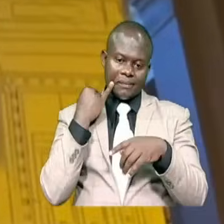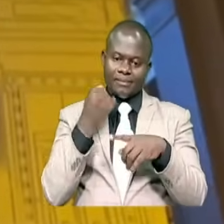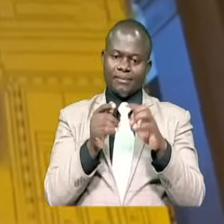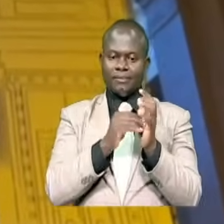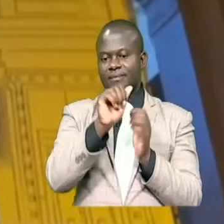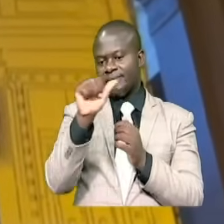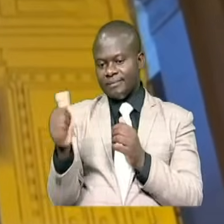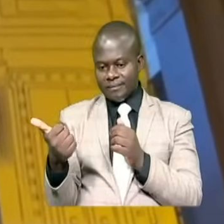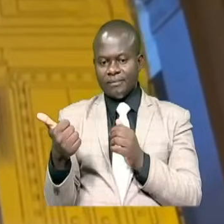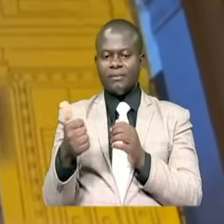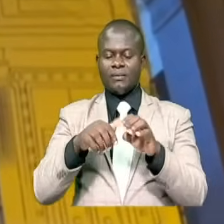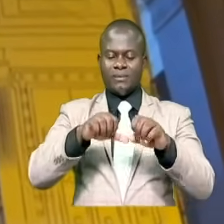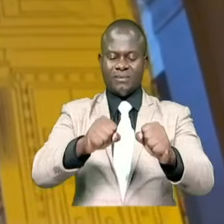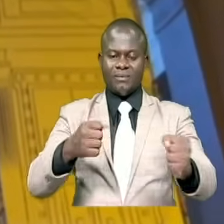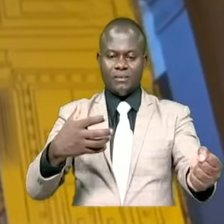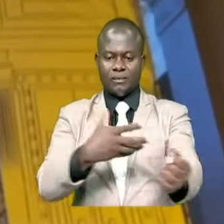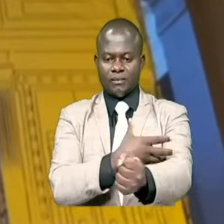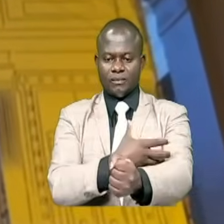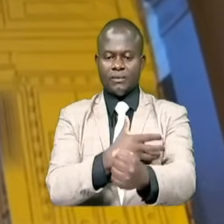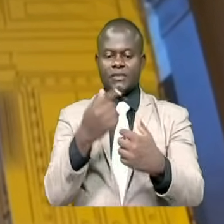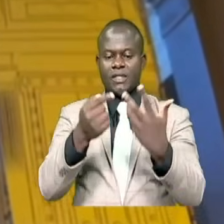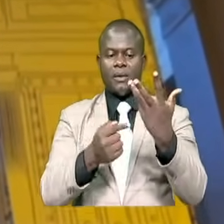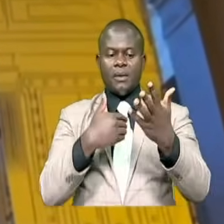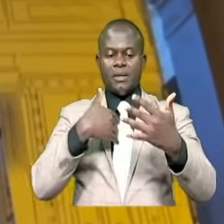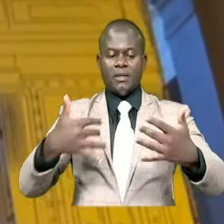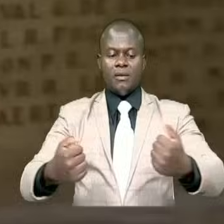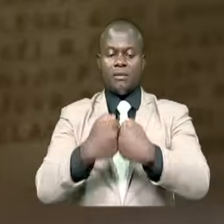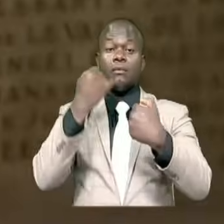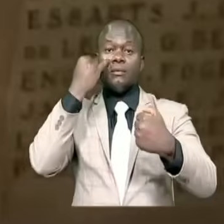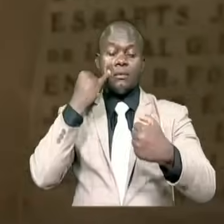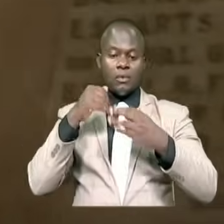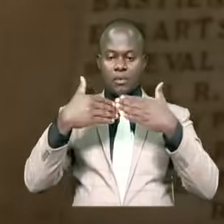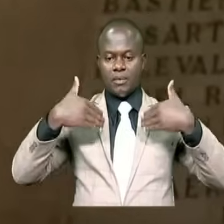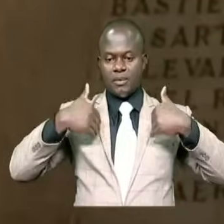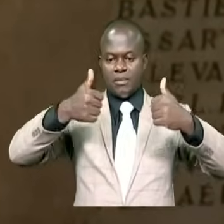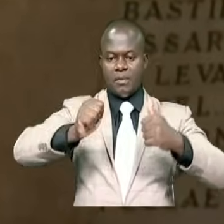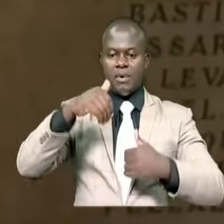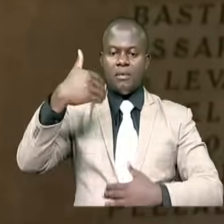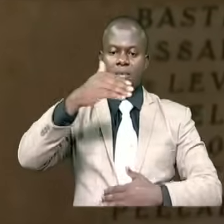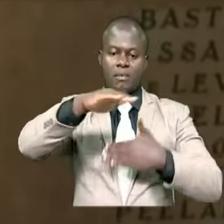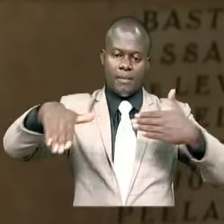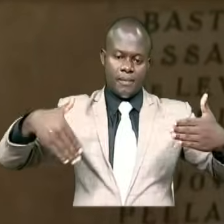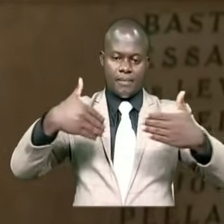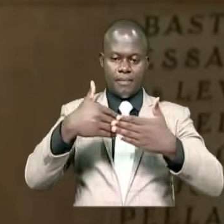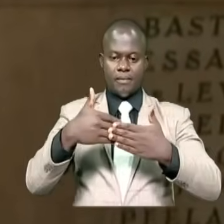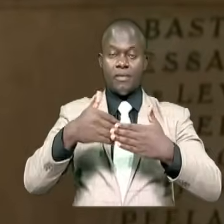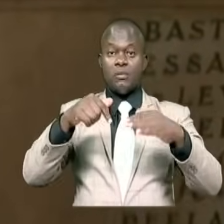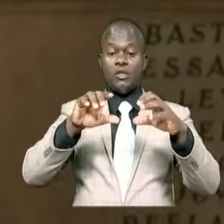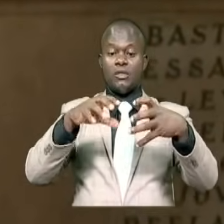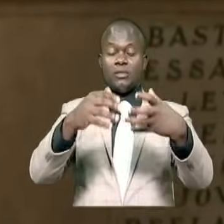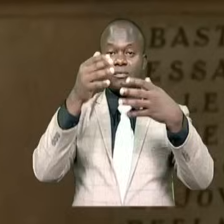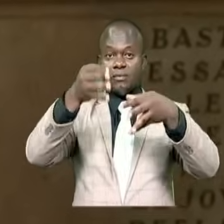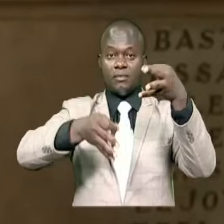abandi bakaba barafashwe ku ngufu. Ibintu byagize ingaruka zikomeye ku buzima bwabo bwose. Muri iki cyiciro